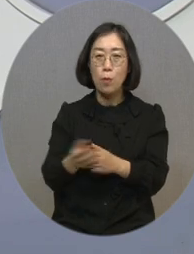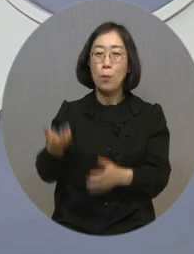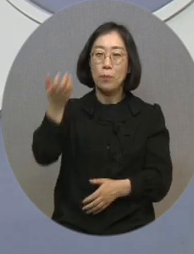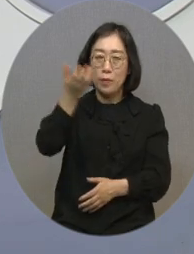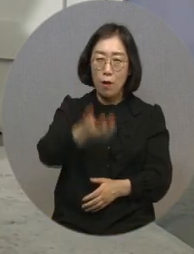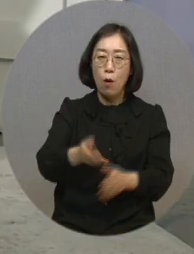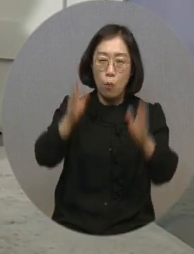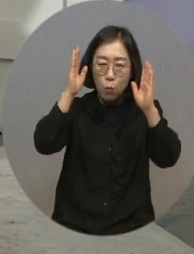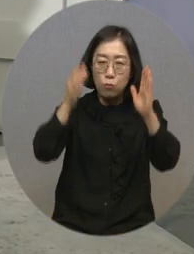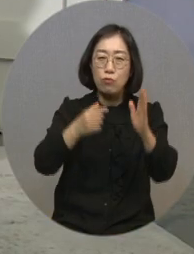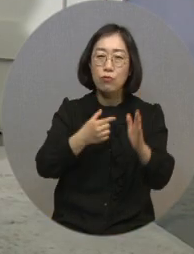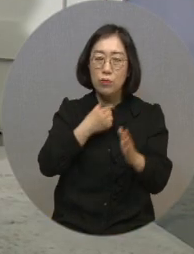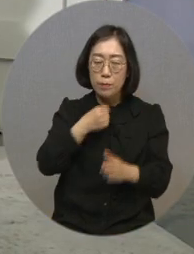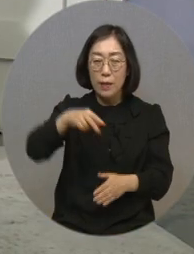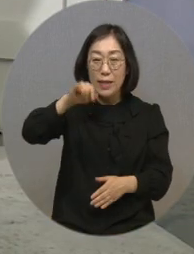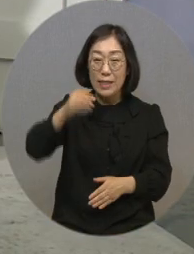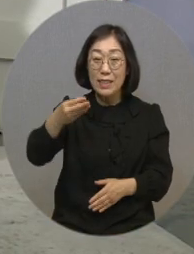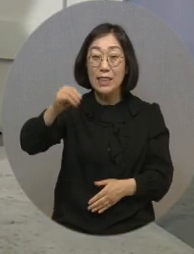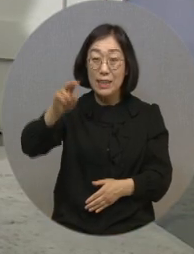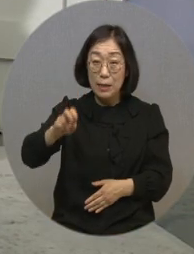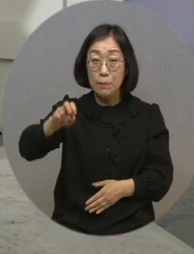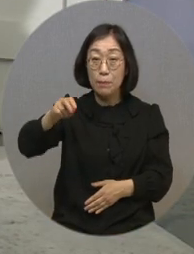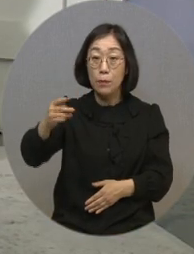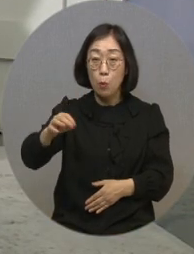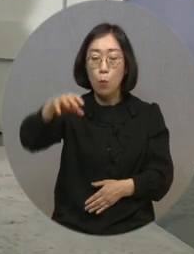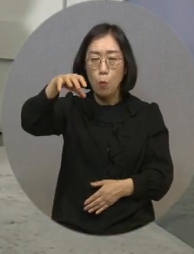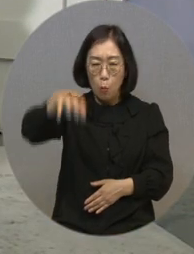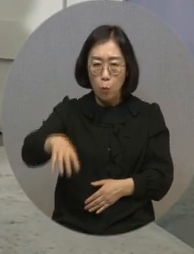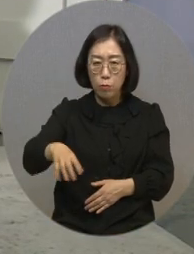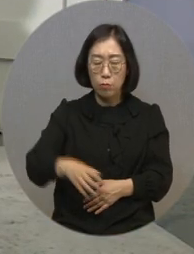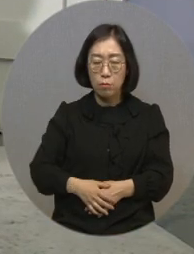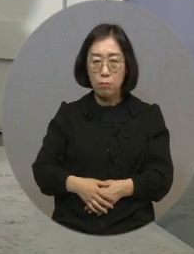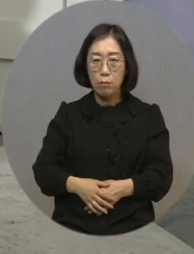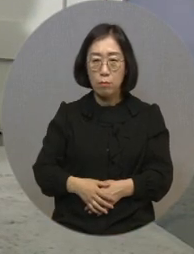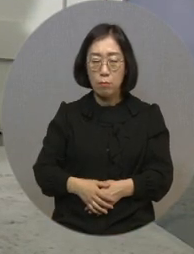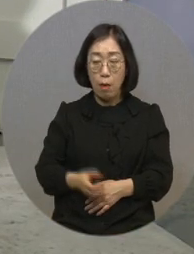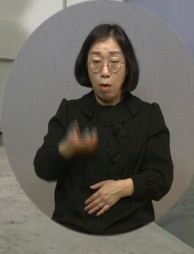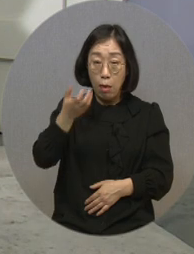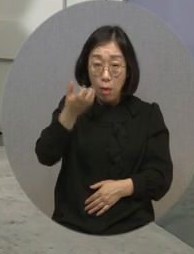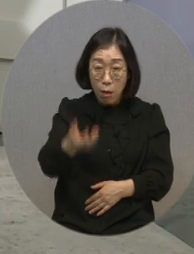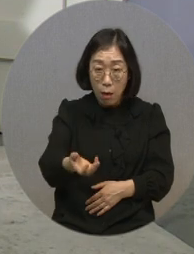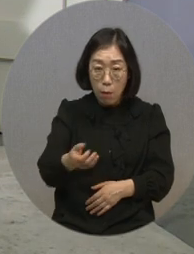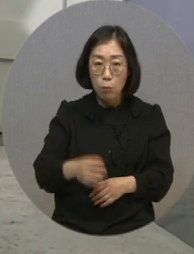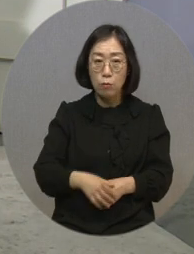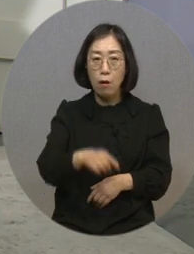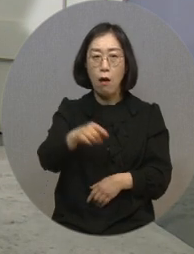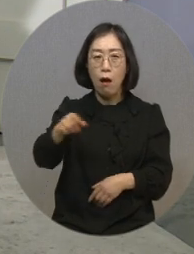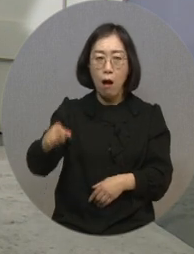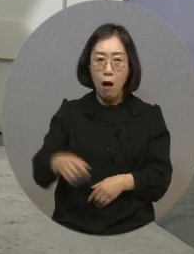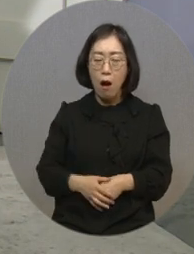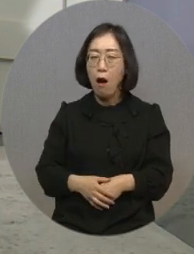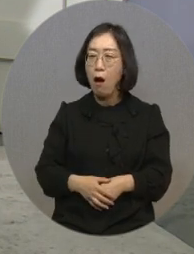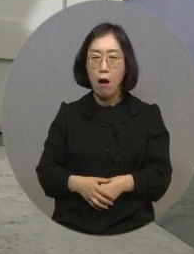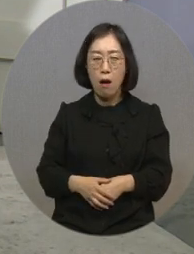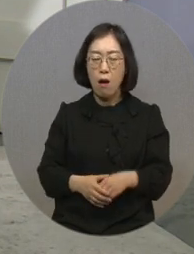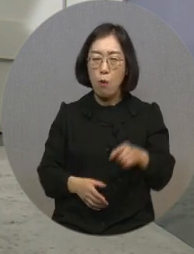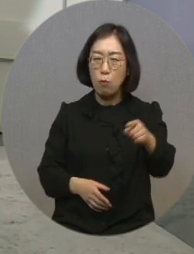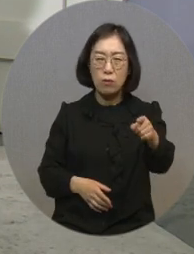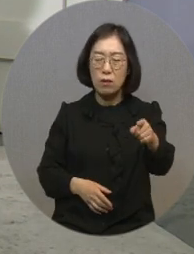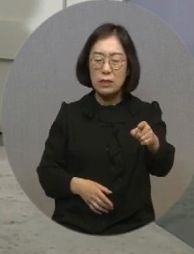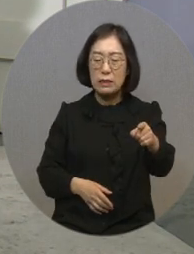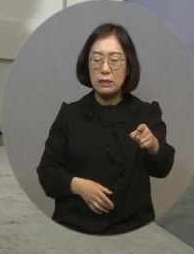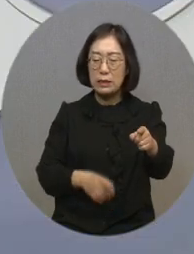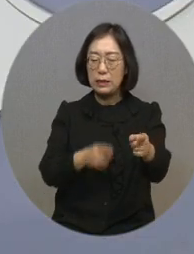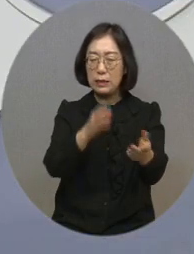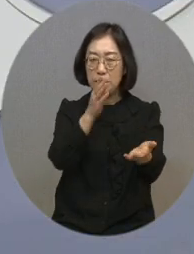갔었는데 가서 보니까는 정말 다양한 사람들이 있더라고요. 이제 절대는 이렇게 해서는 안 되겠다 하는 사람 부류가 있습니다.